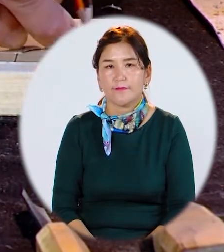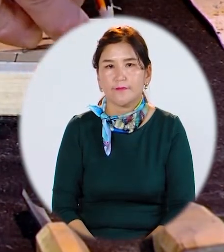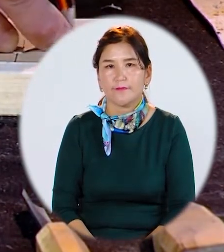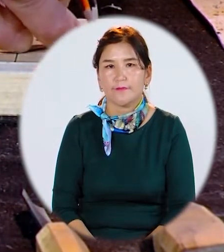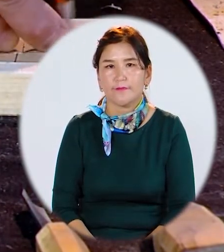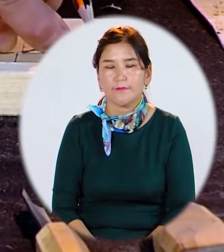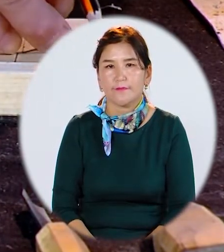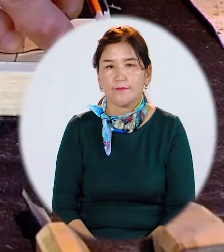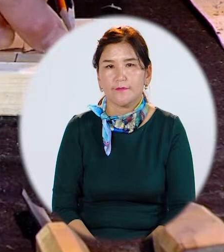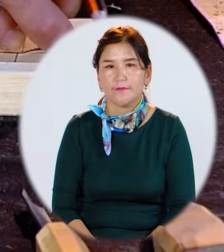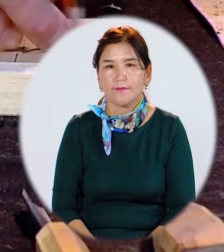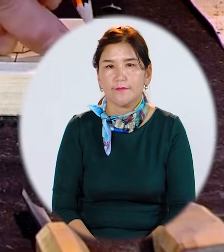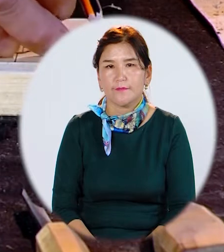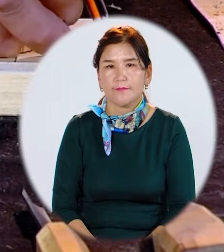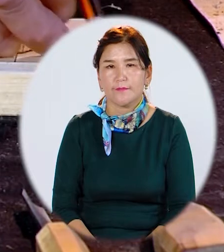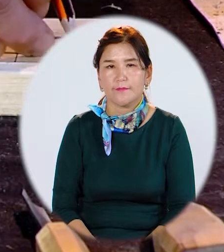За ингээд